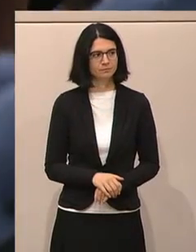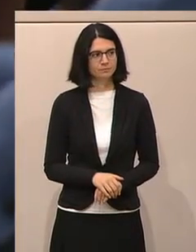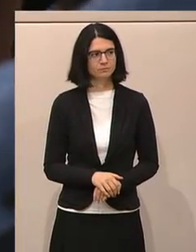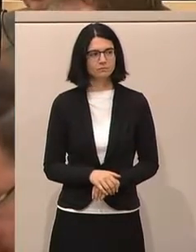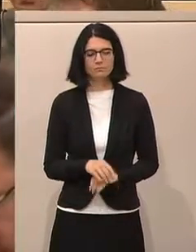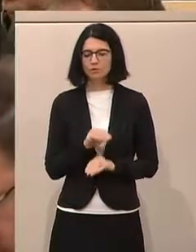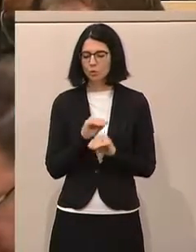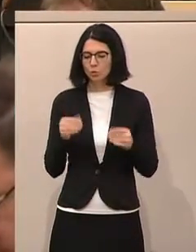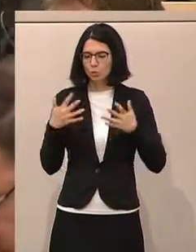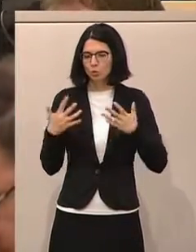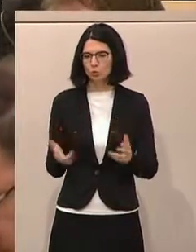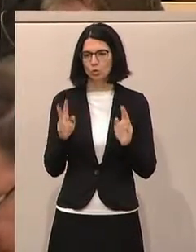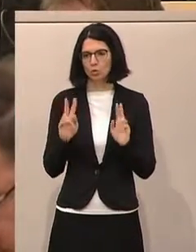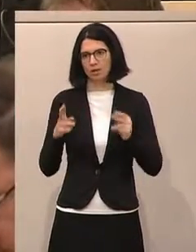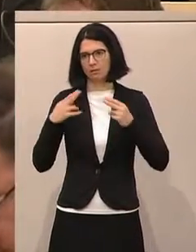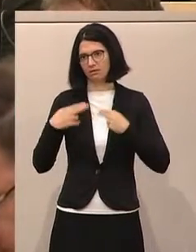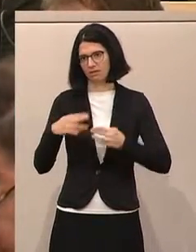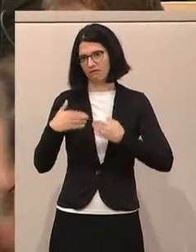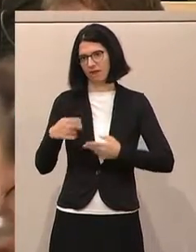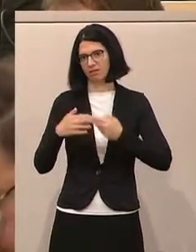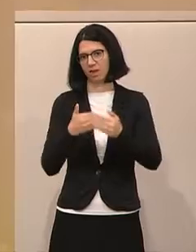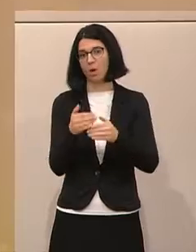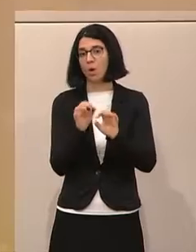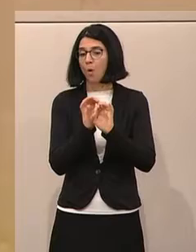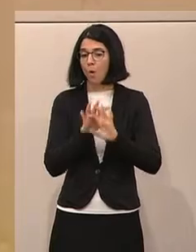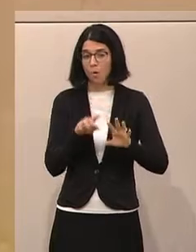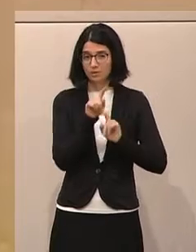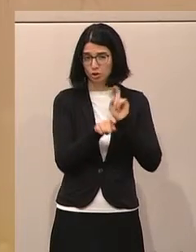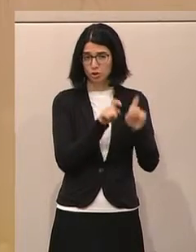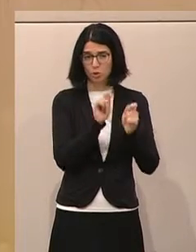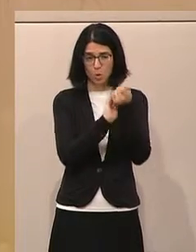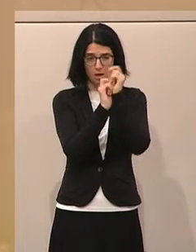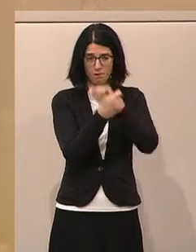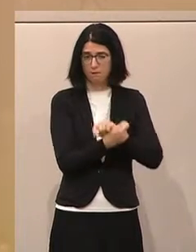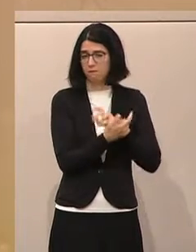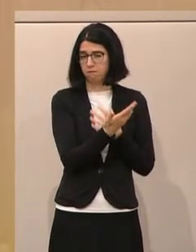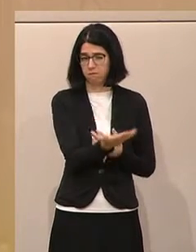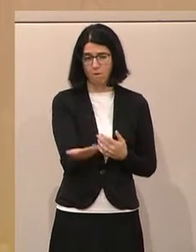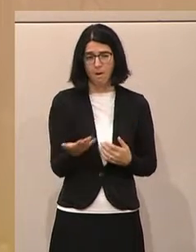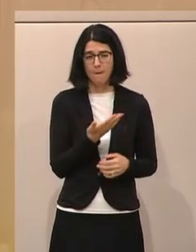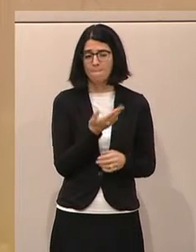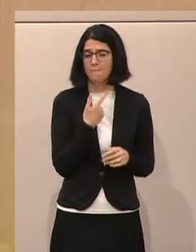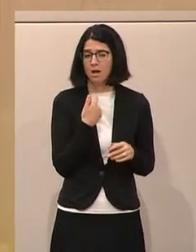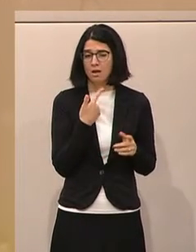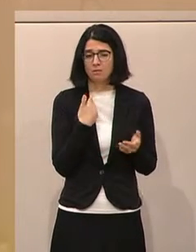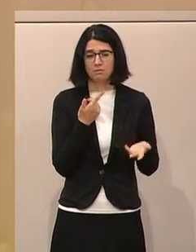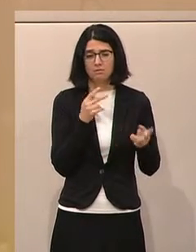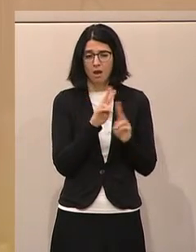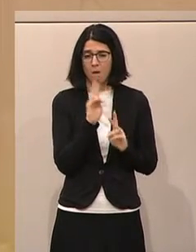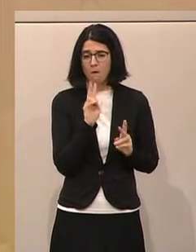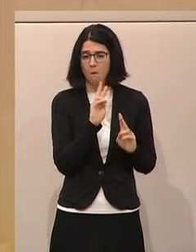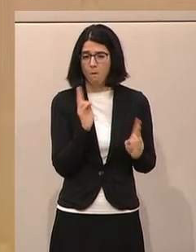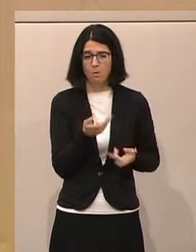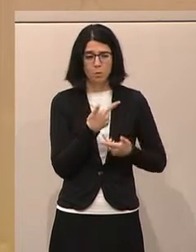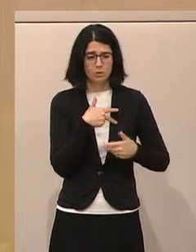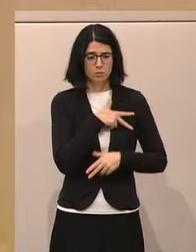Denn nur so werden wir weiterkommen. Ohne eine ökosoziale Steuerreform werden wir in der Sache des Klimaschutzes